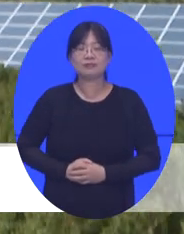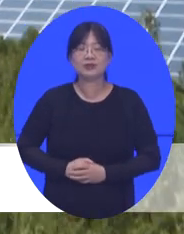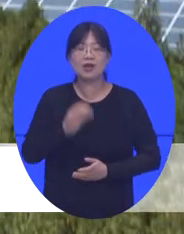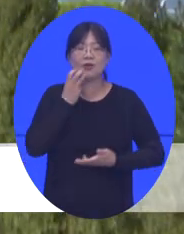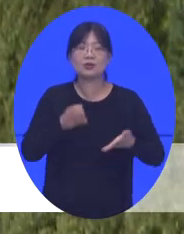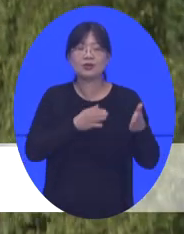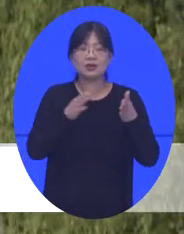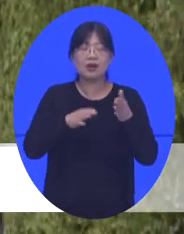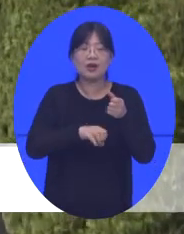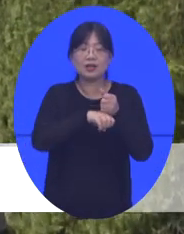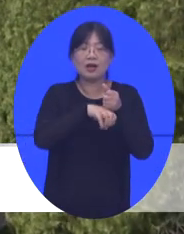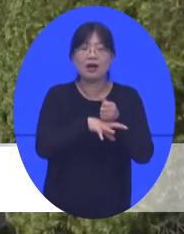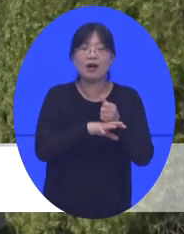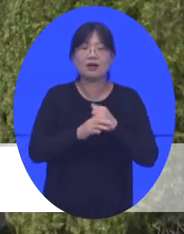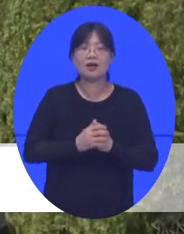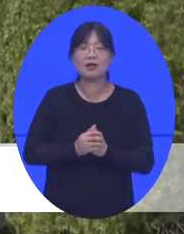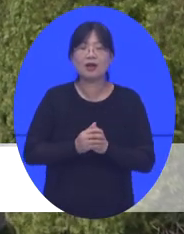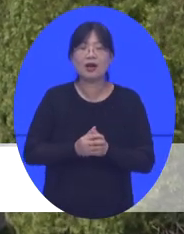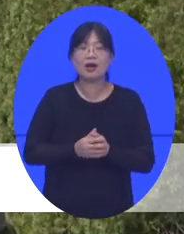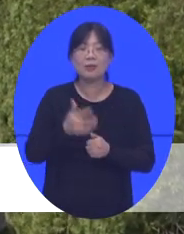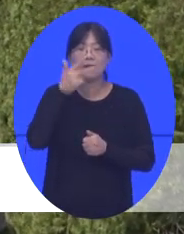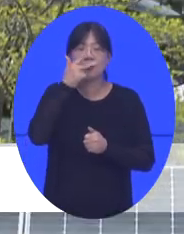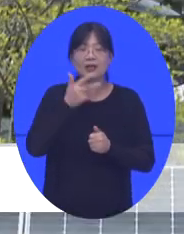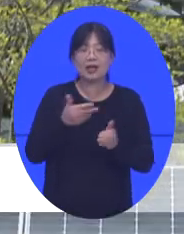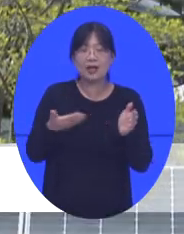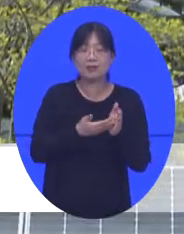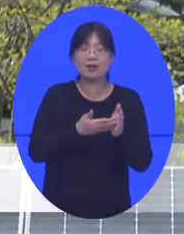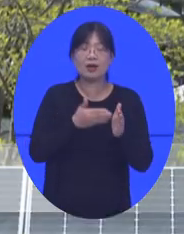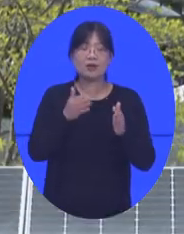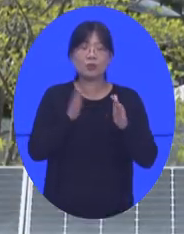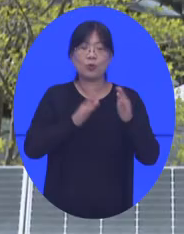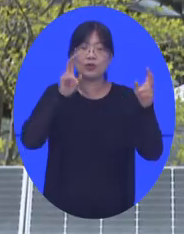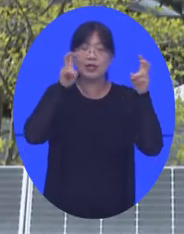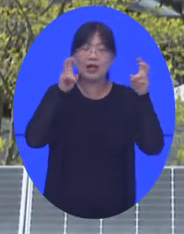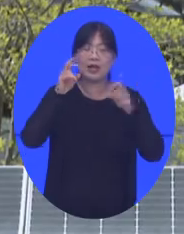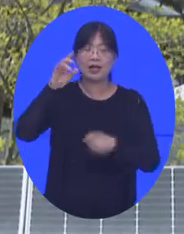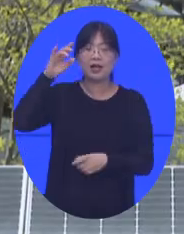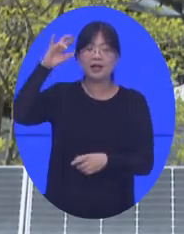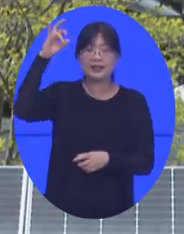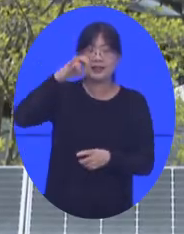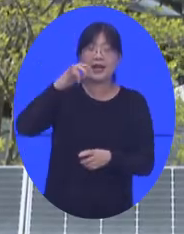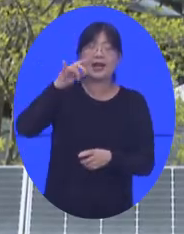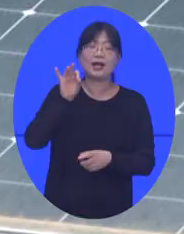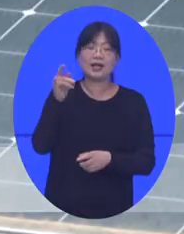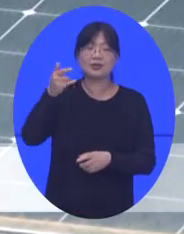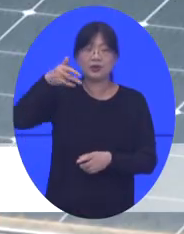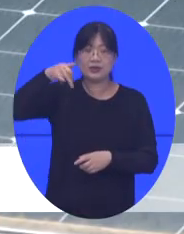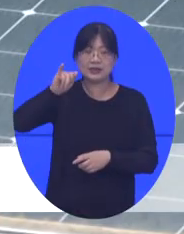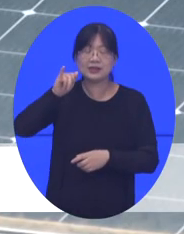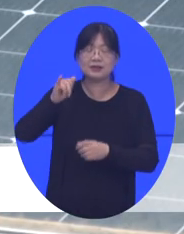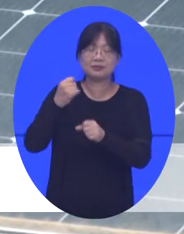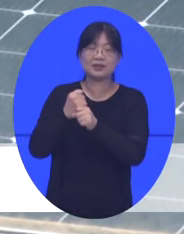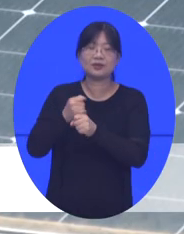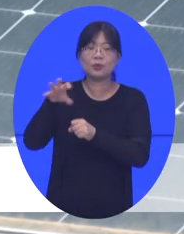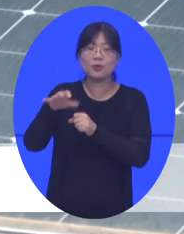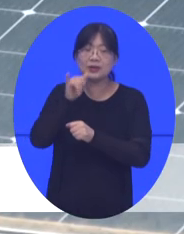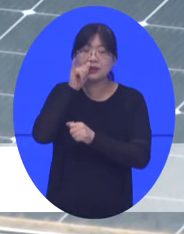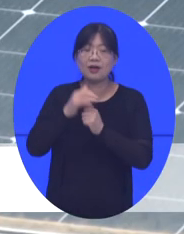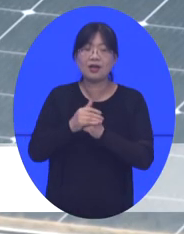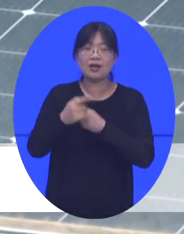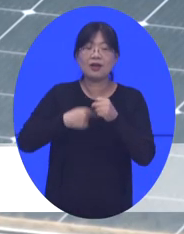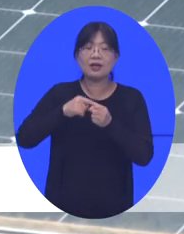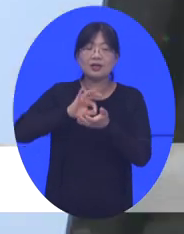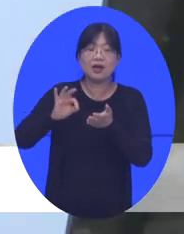경기도 산하 공공기관인 경기 평택항만공사 주차장에는 태양광 발전시설이 설치돼 있습니다. 연간 전력